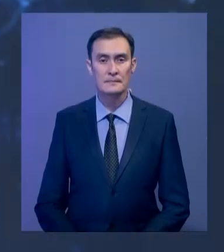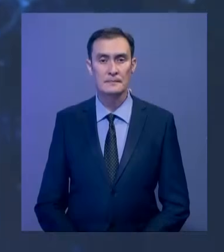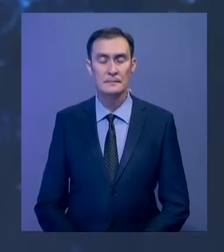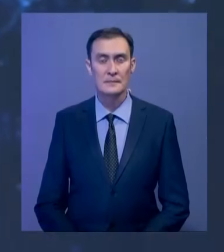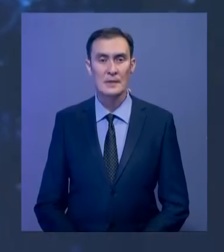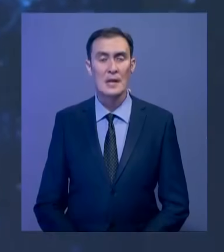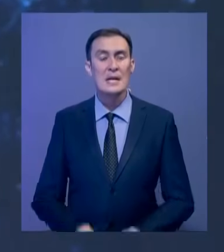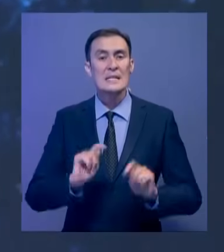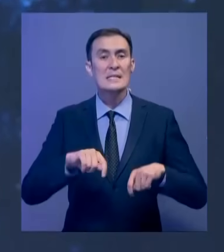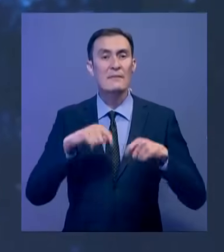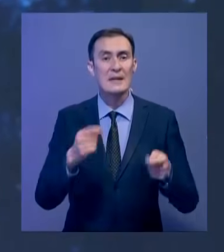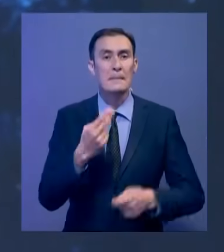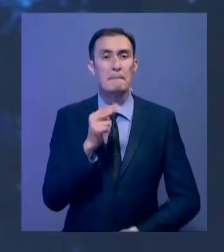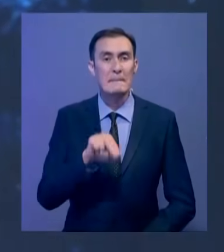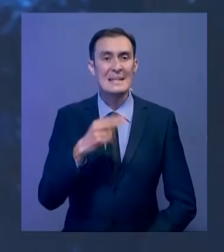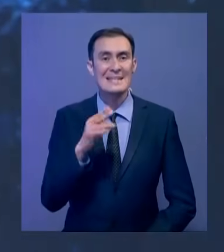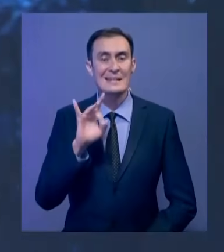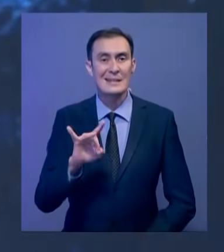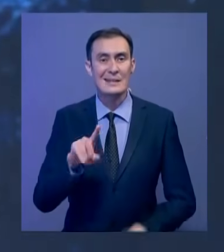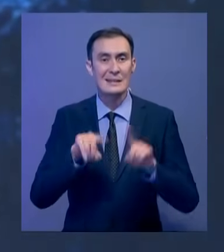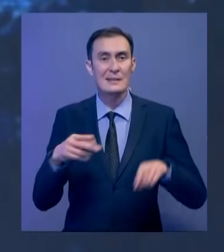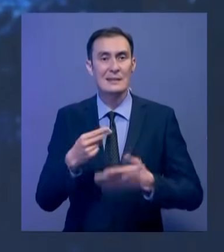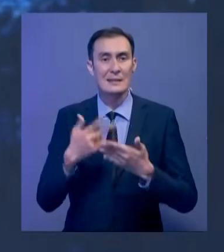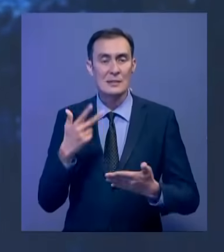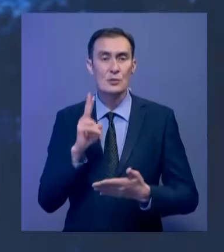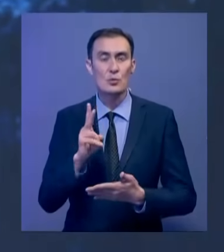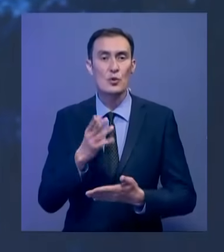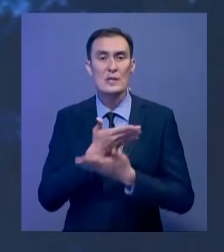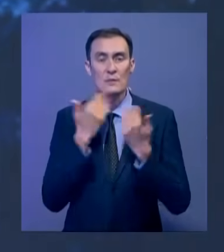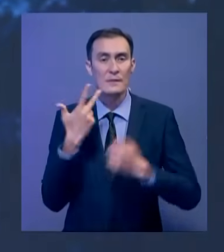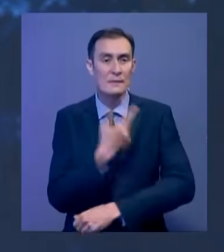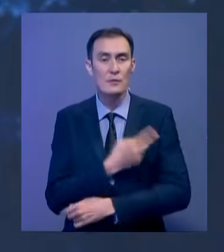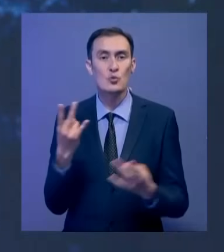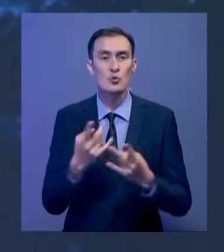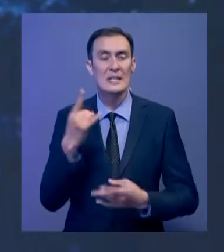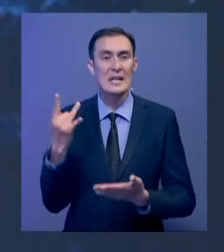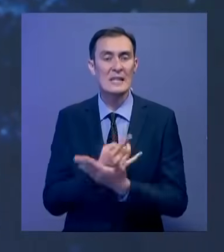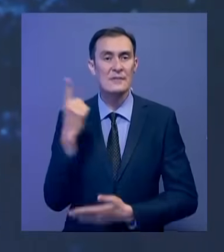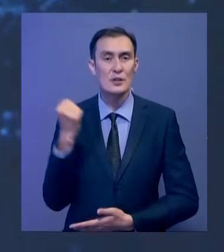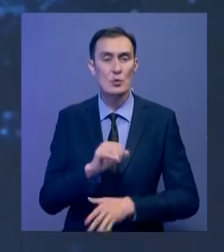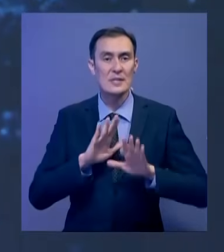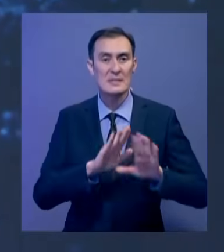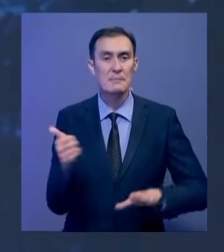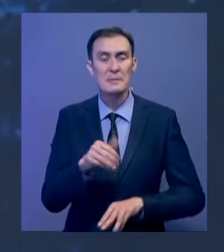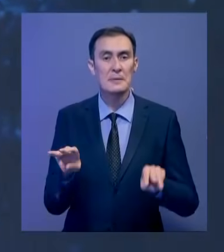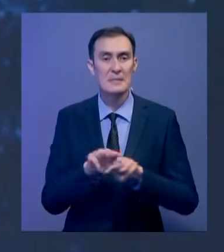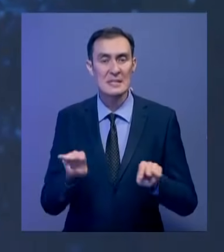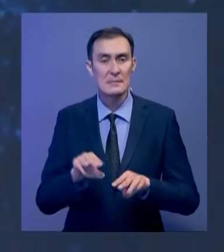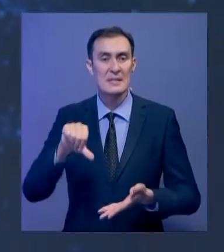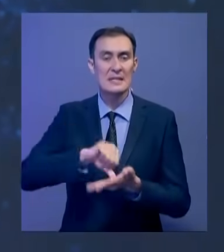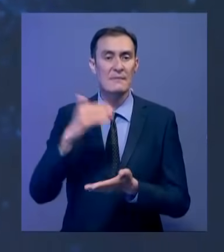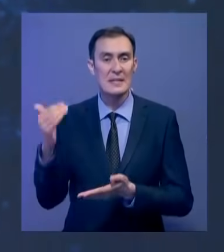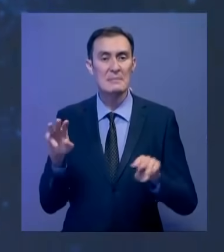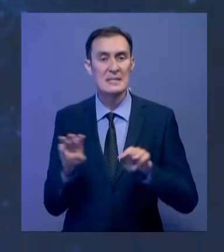И обо всем по порядку. Сдавать ПЦР-тест для невакцинированных работников нужно будет раз в неделю. Заместитель премьер-министра Ералы Тугжанов и